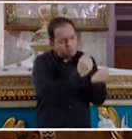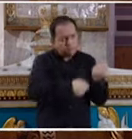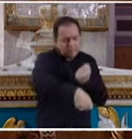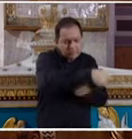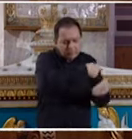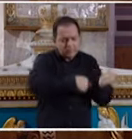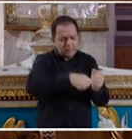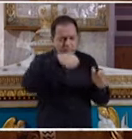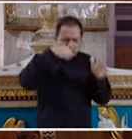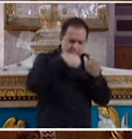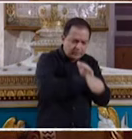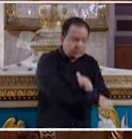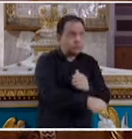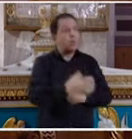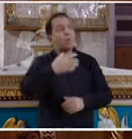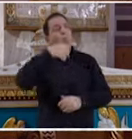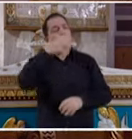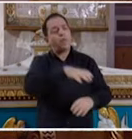ηχμαλώτιστε, ο Αδάμ